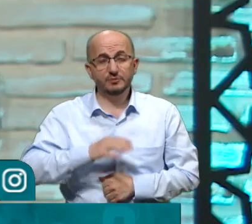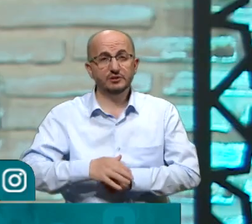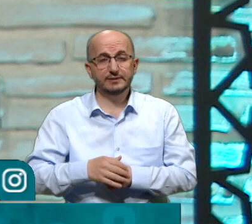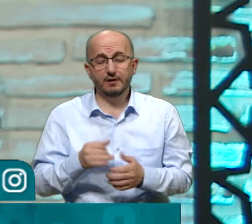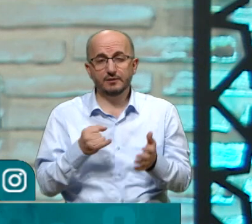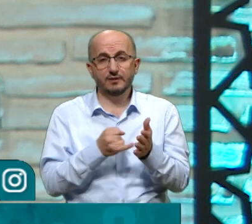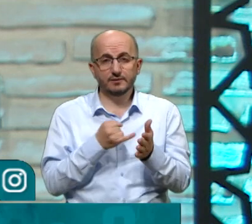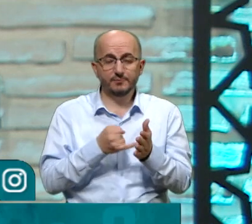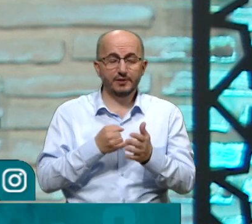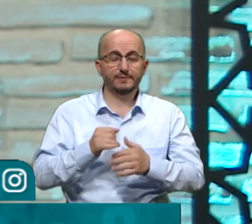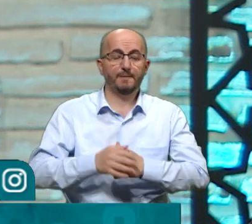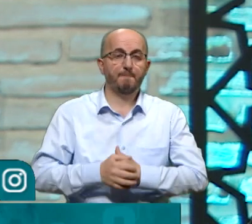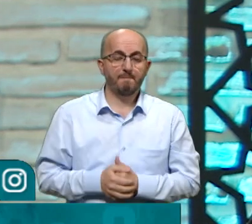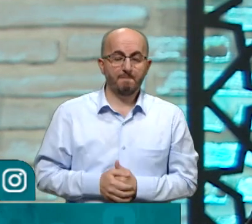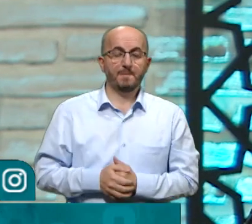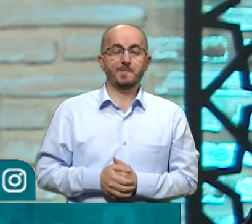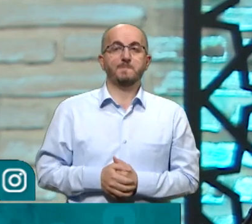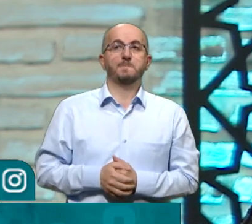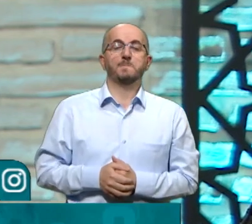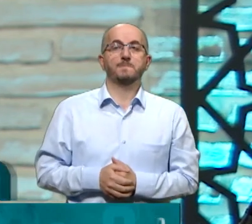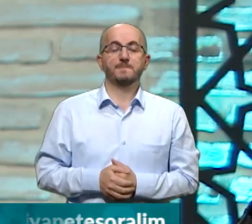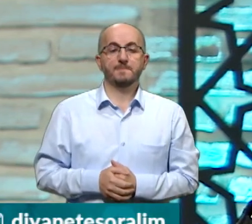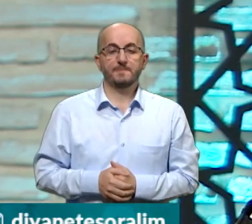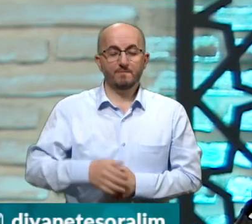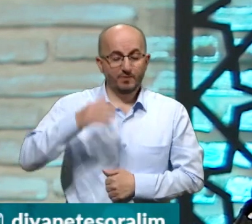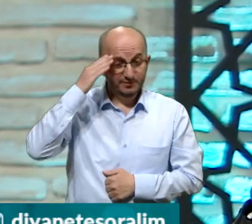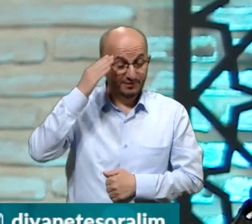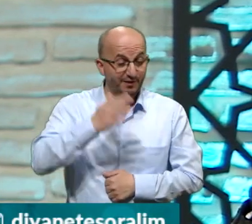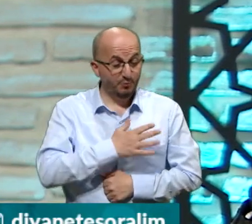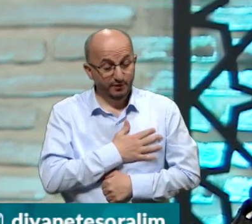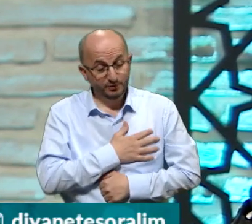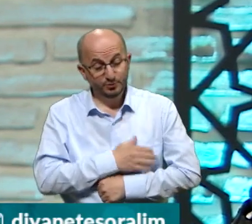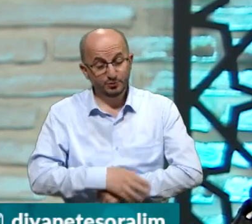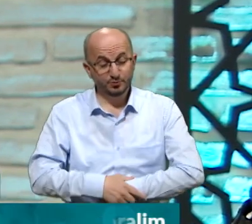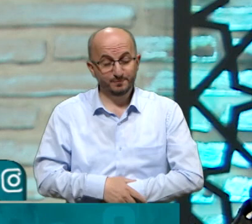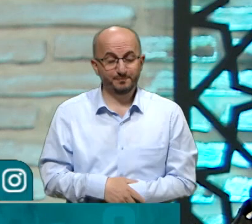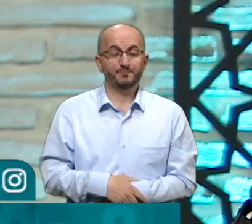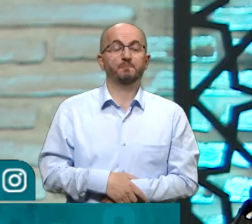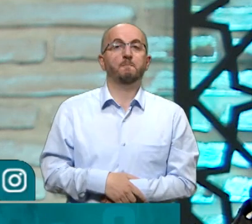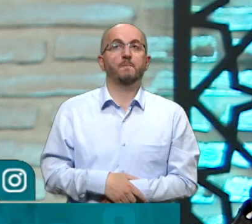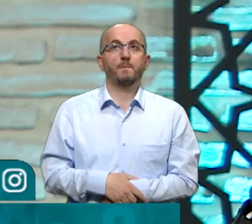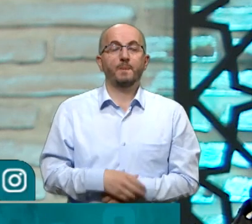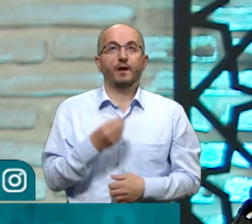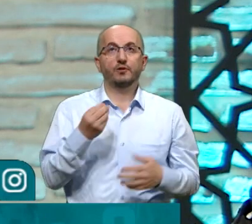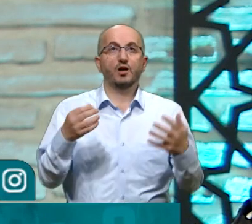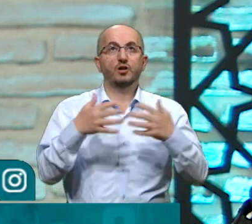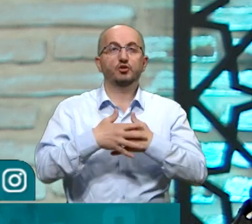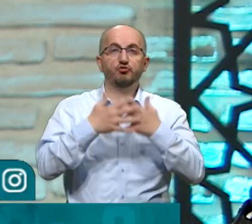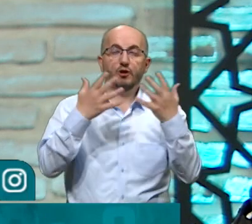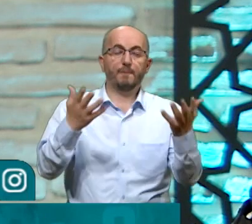telefonumuz Gaziantep'ten Ahmet Bey tarafından gerçekleştirilecek Selamünaleyküm aleykümselam Ahmet Bey iyi akşamlar